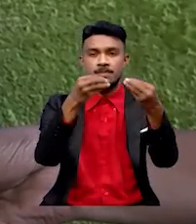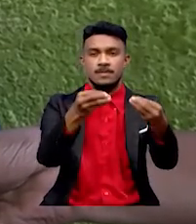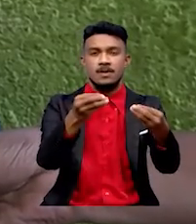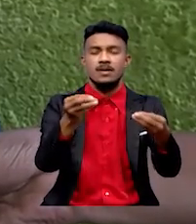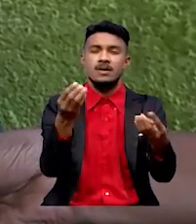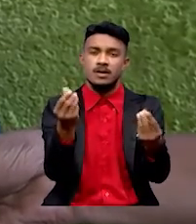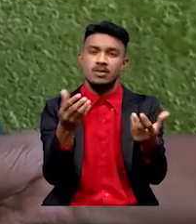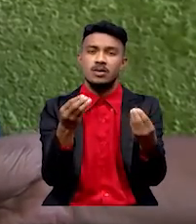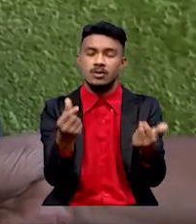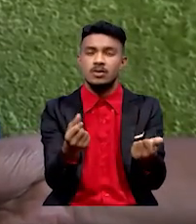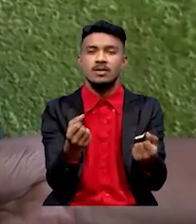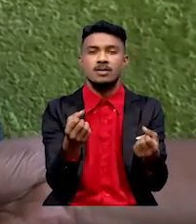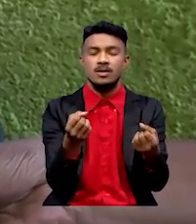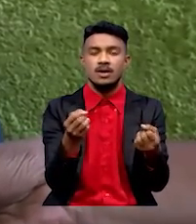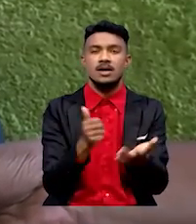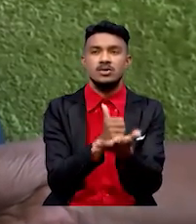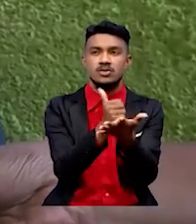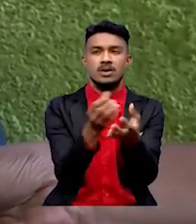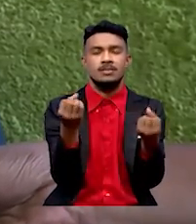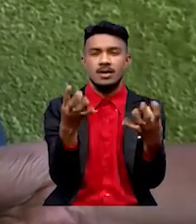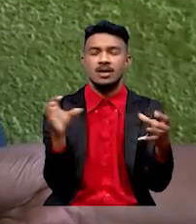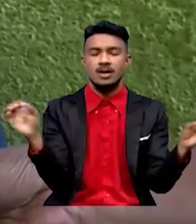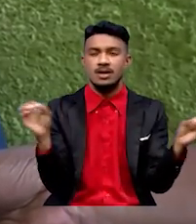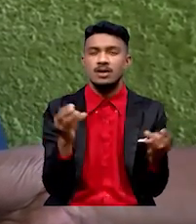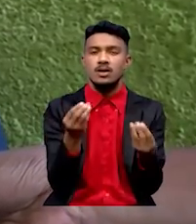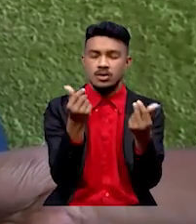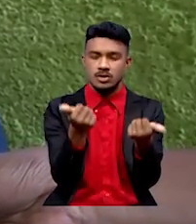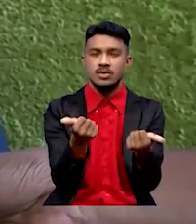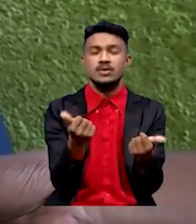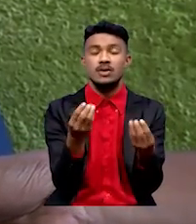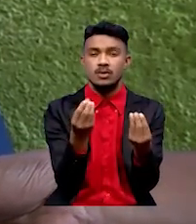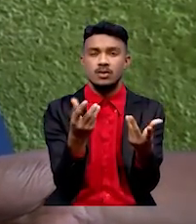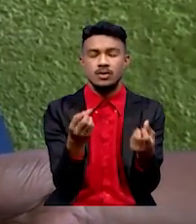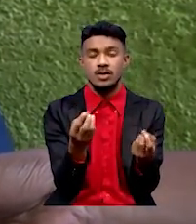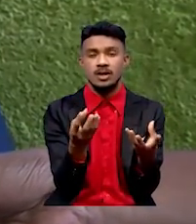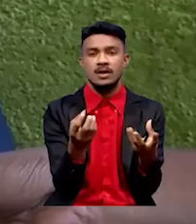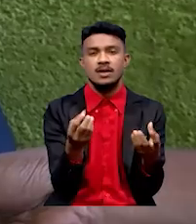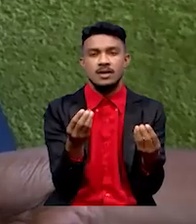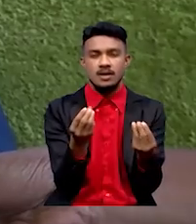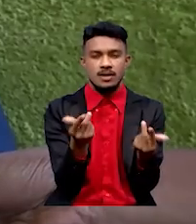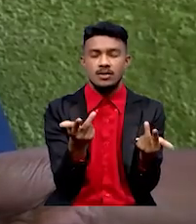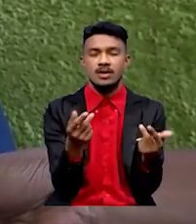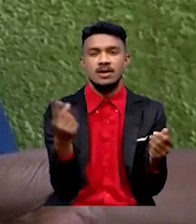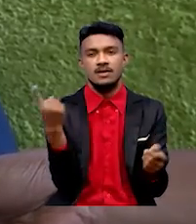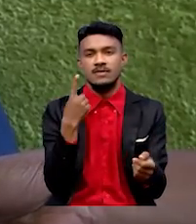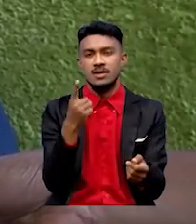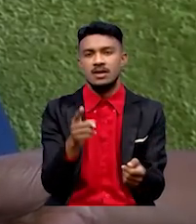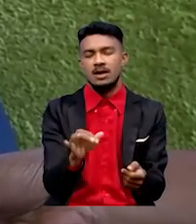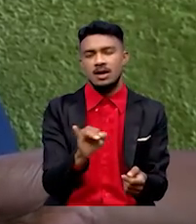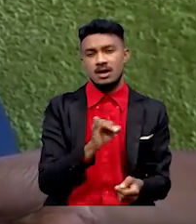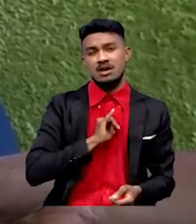itu ana sempre juda barang malah ya itu ana sempre juda ha mas sa ha mesak tang